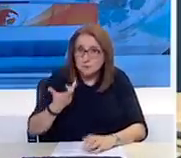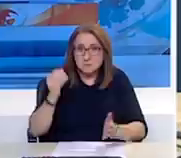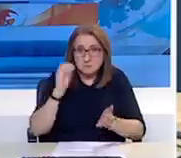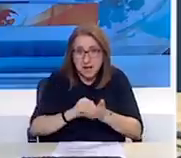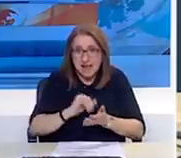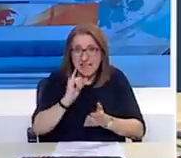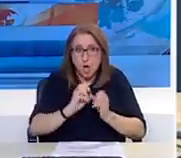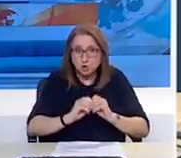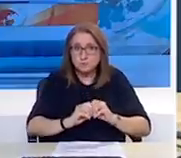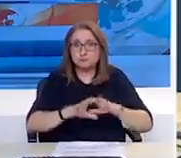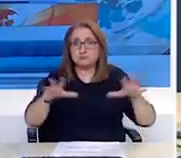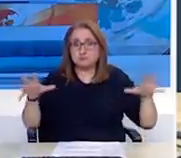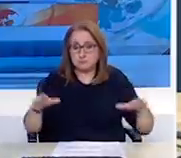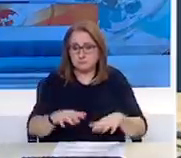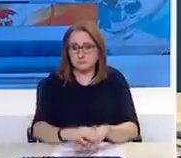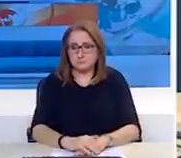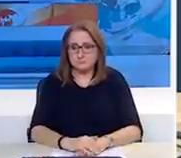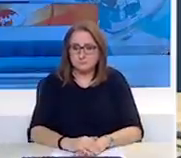ιού?